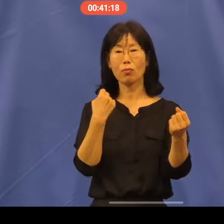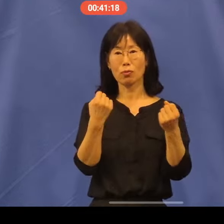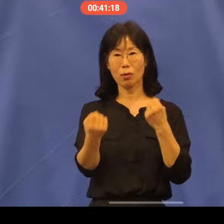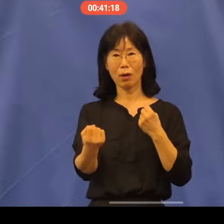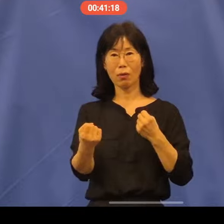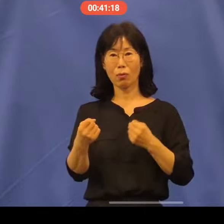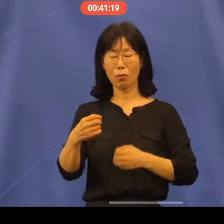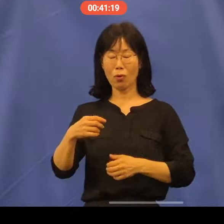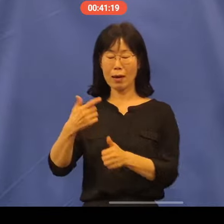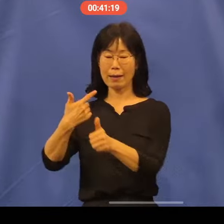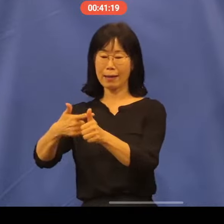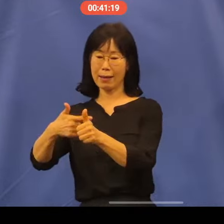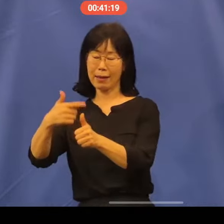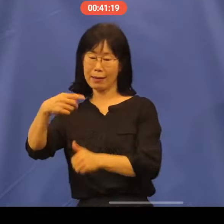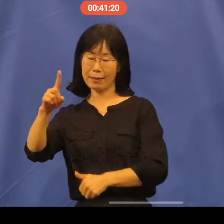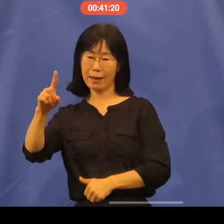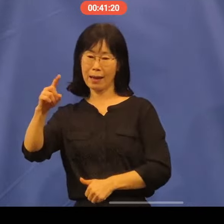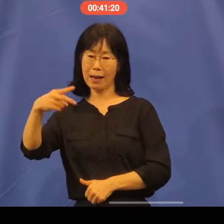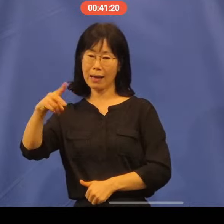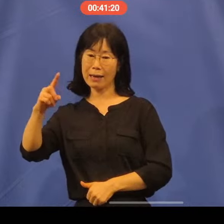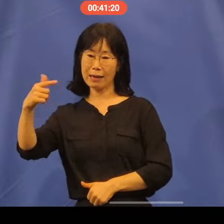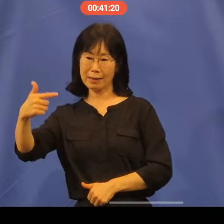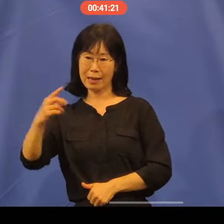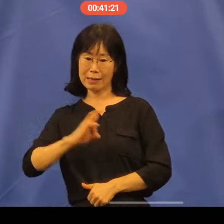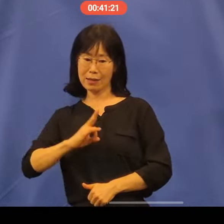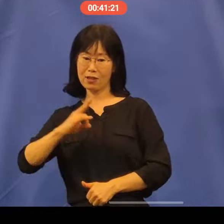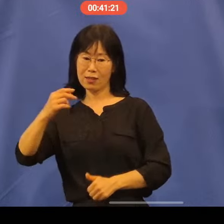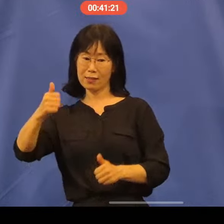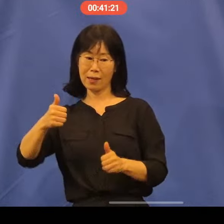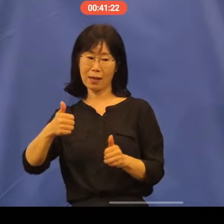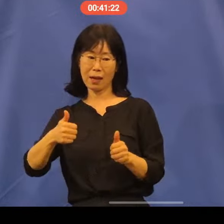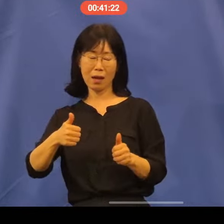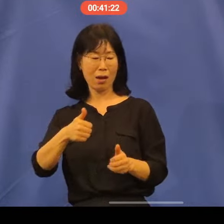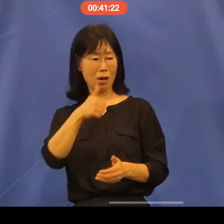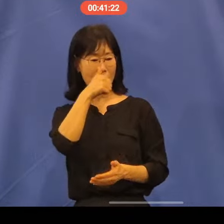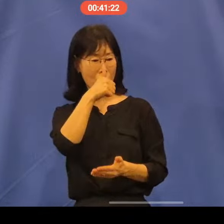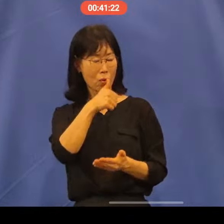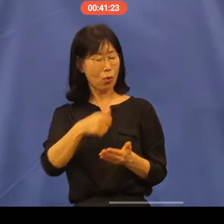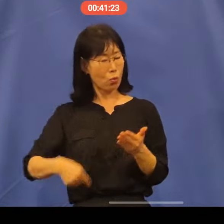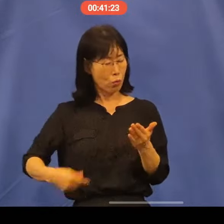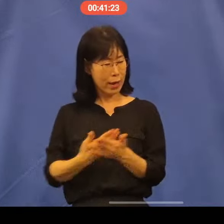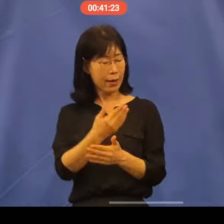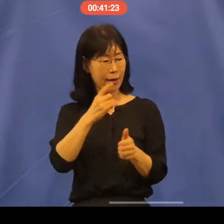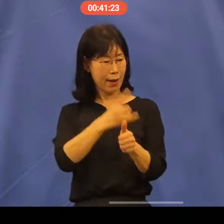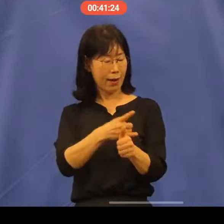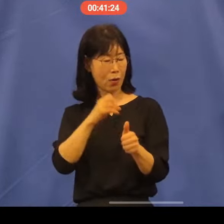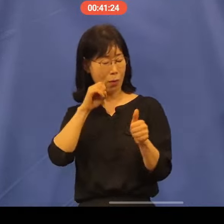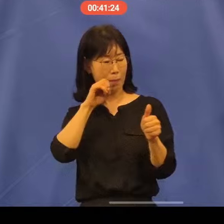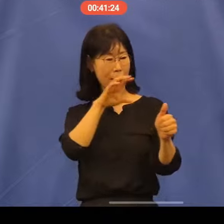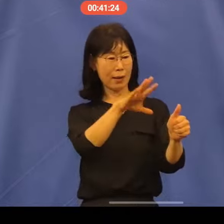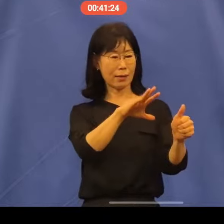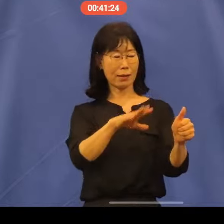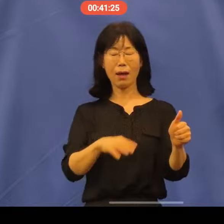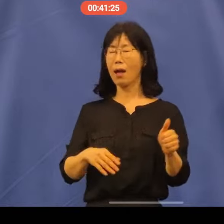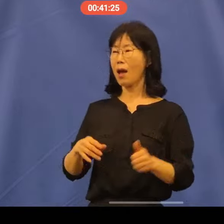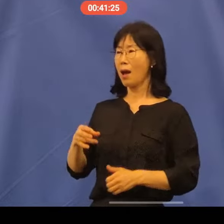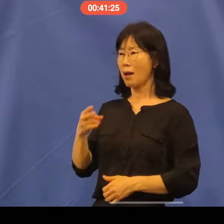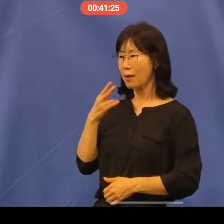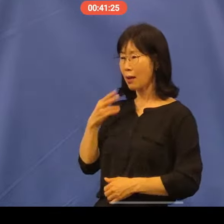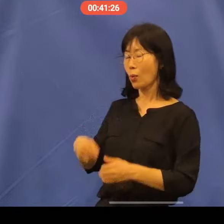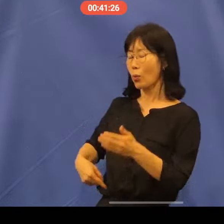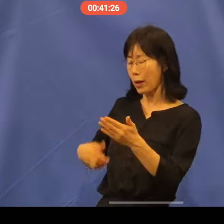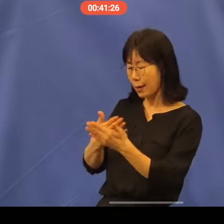당신이 그 사람이라고 하니까 회개하죠. 무릎 꿇죠. 회개하는 거예요, 여러분. 왕으로